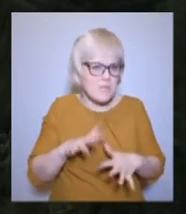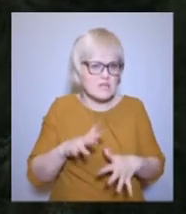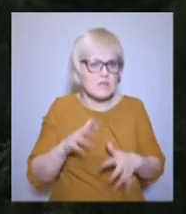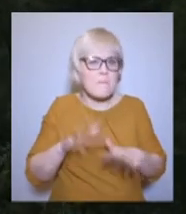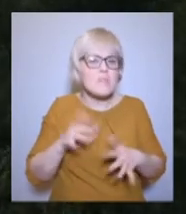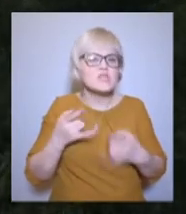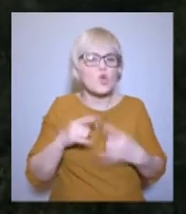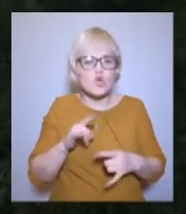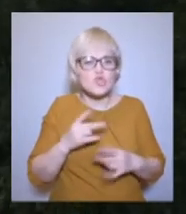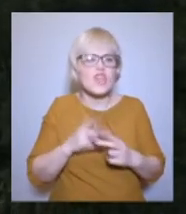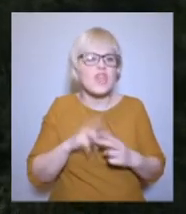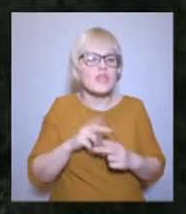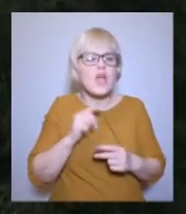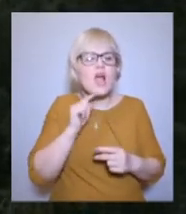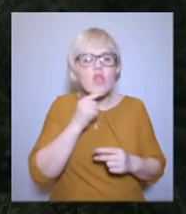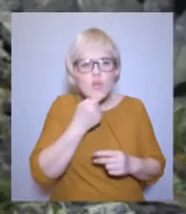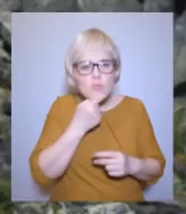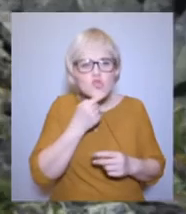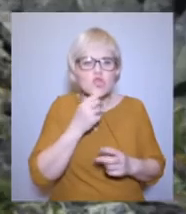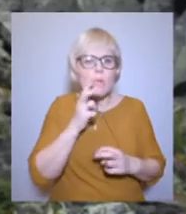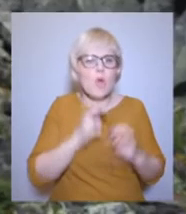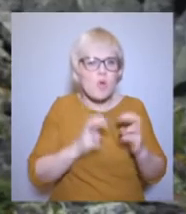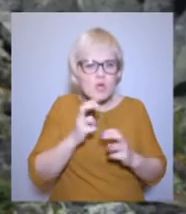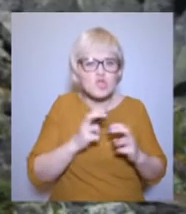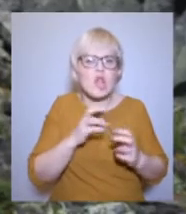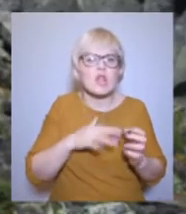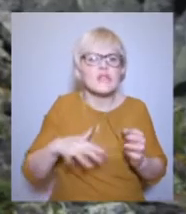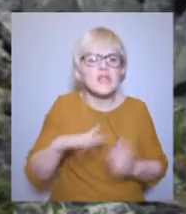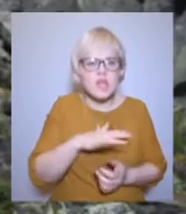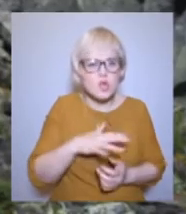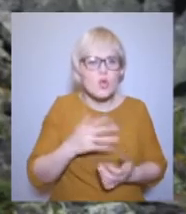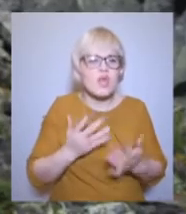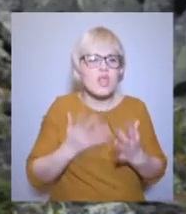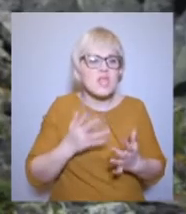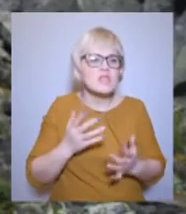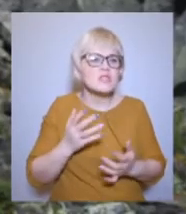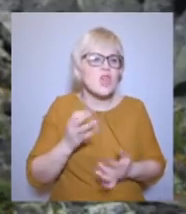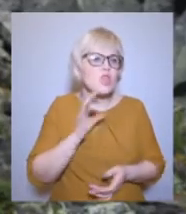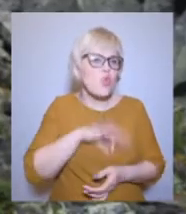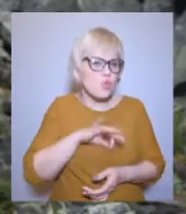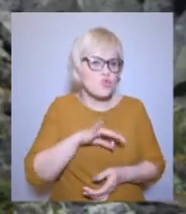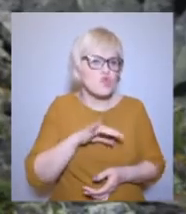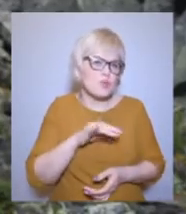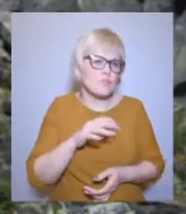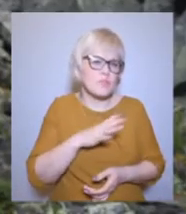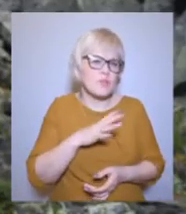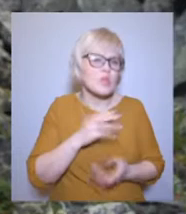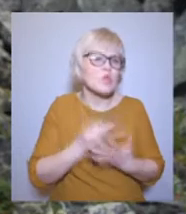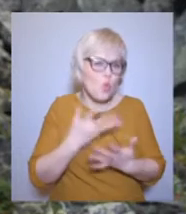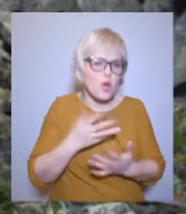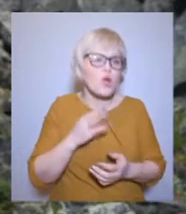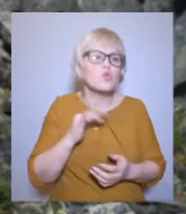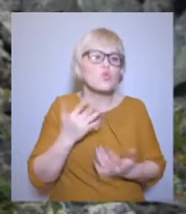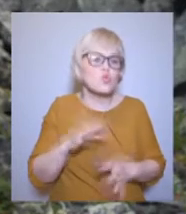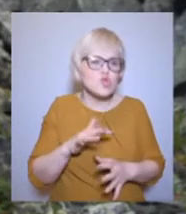Но что такое месторождение? Это не только вот геологический объект, вот оно есть.